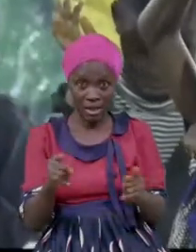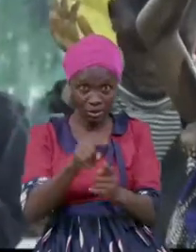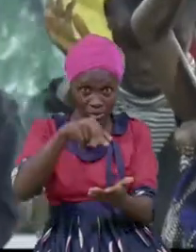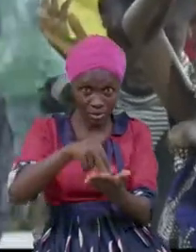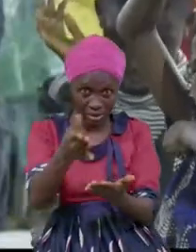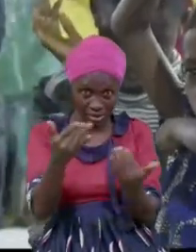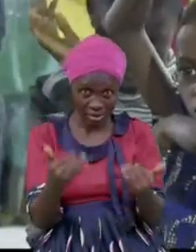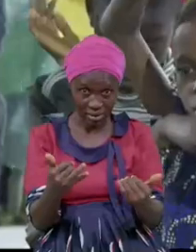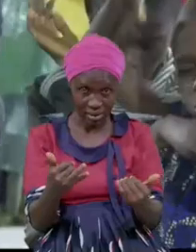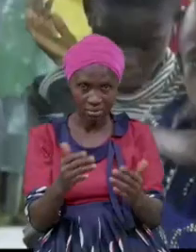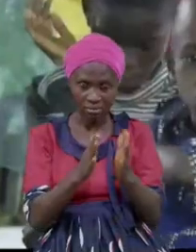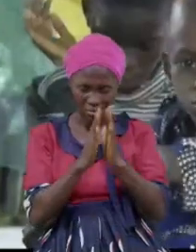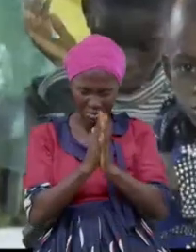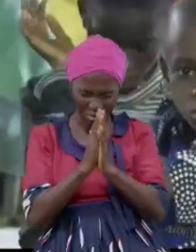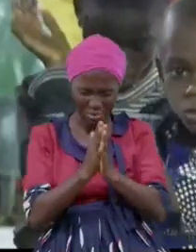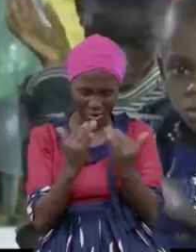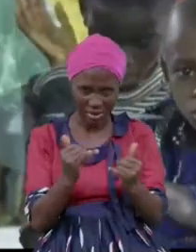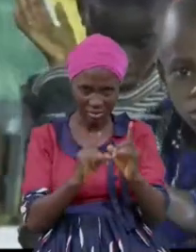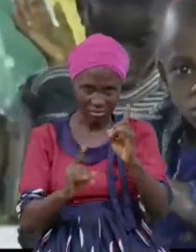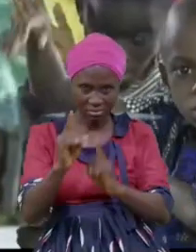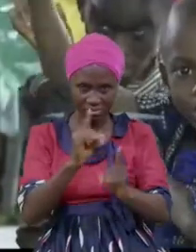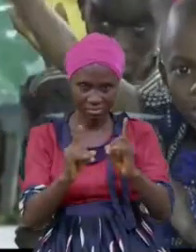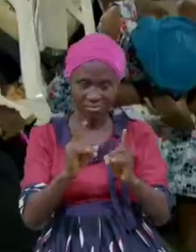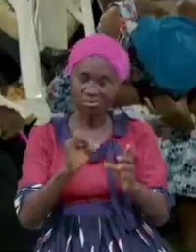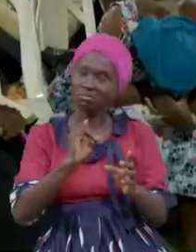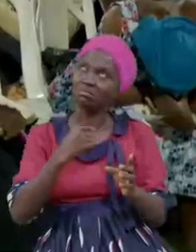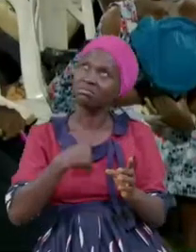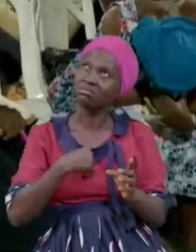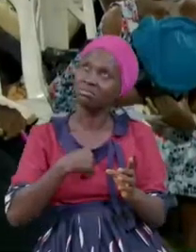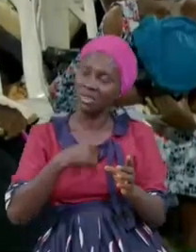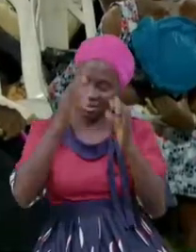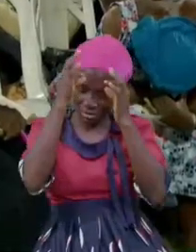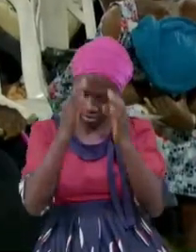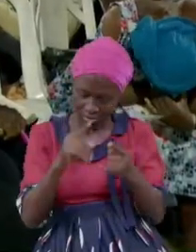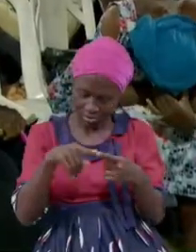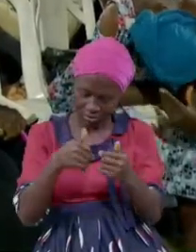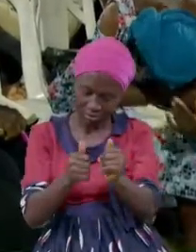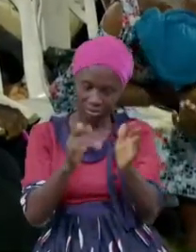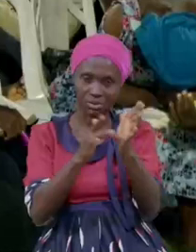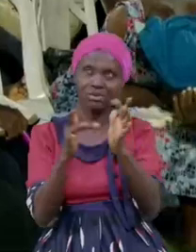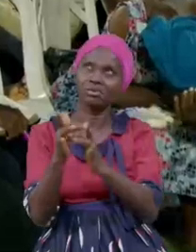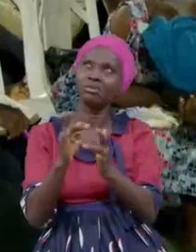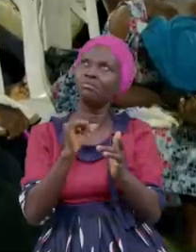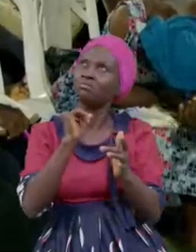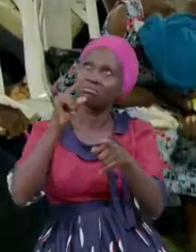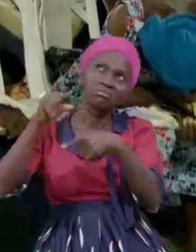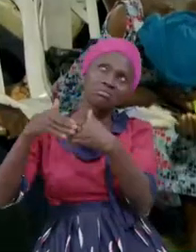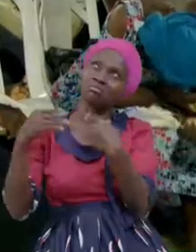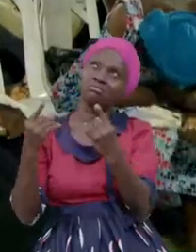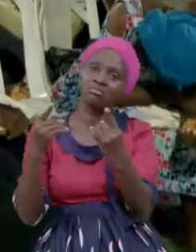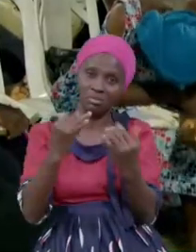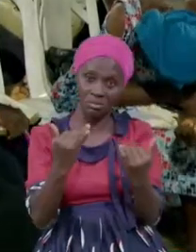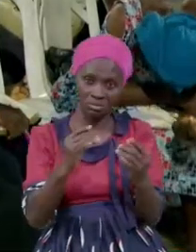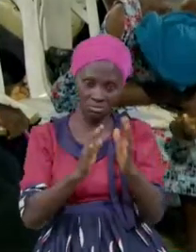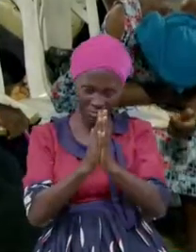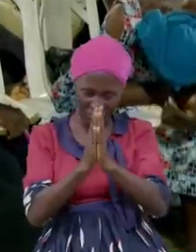Seigneur, j'ai décidé. Priez maintenant. J'ai décidé de suivre le Seigneur. Point de retour. Point de retour. Parle au Seigneur